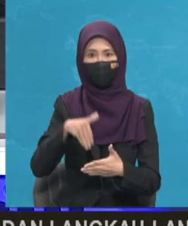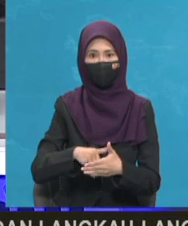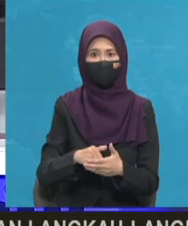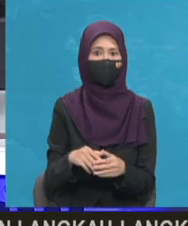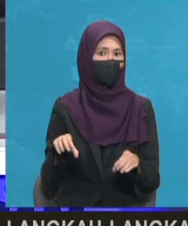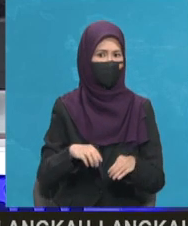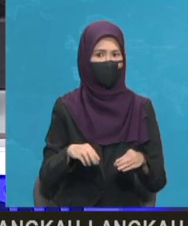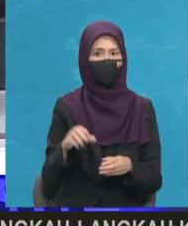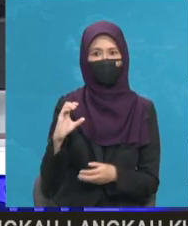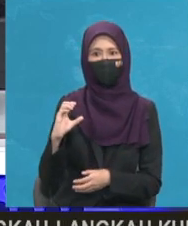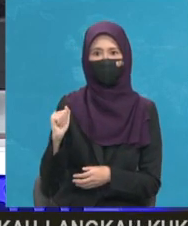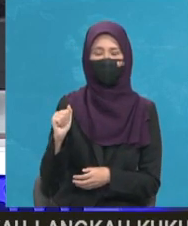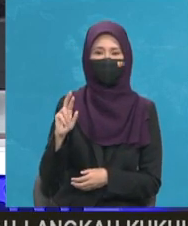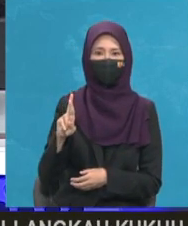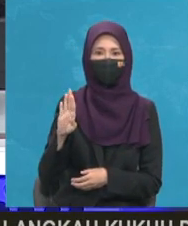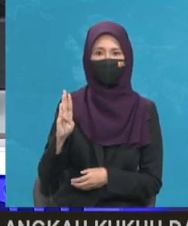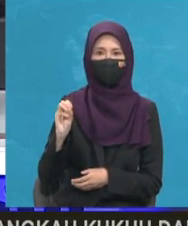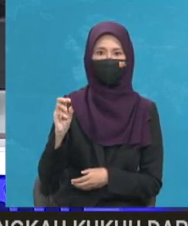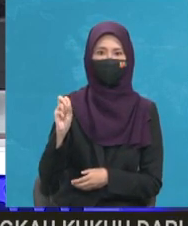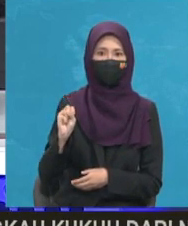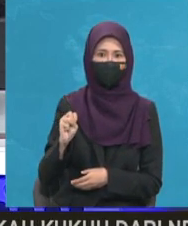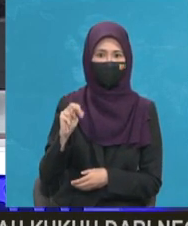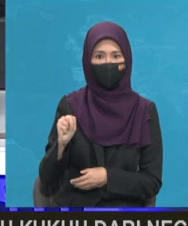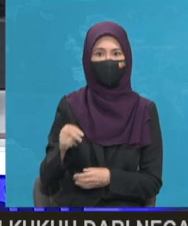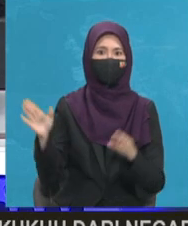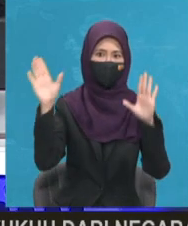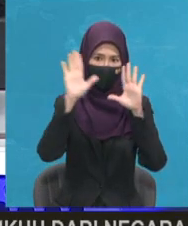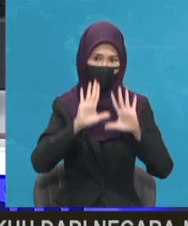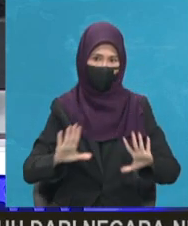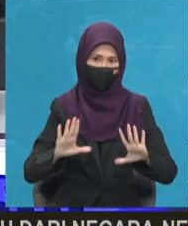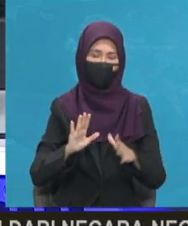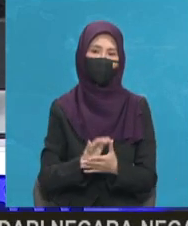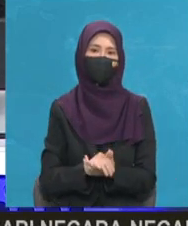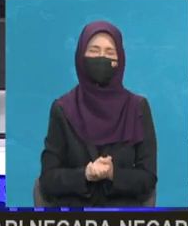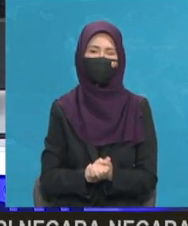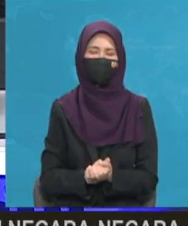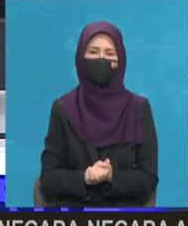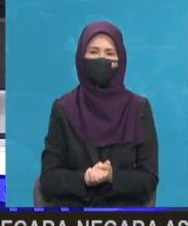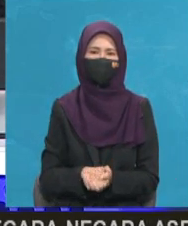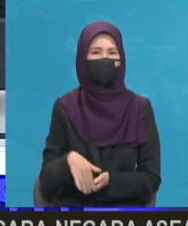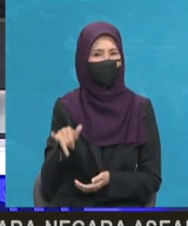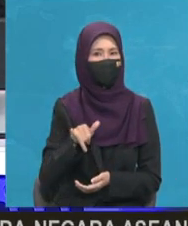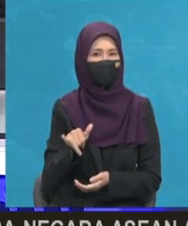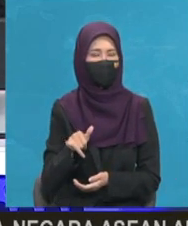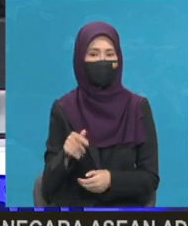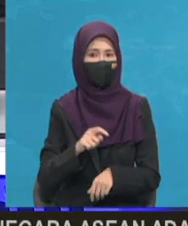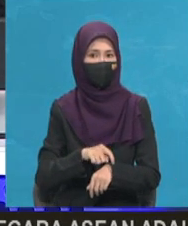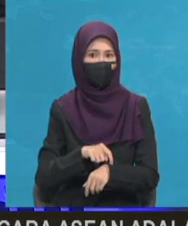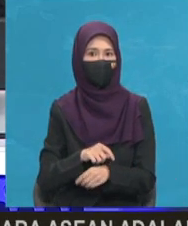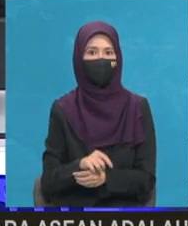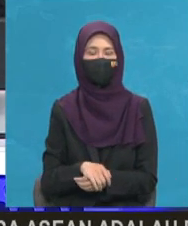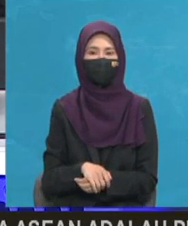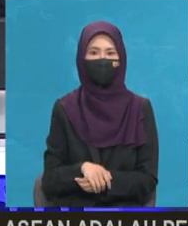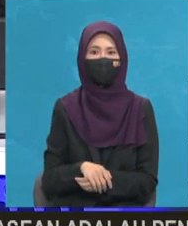rendah carbonation laporan diperlukan ke atas prasarana bagi mengurangkan karbon pada masa yang sama ASEAN jelas menteri pembangunan